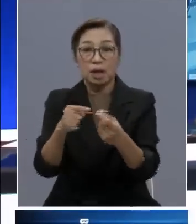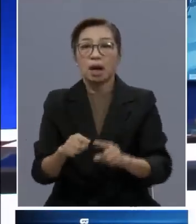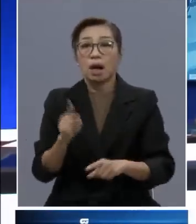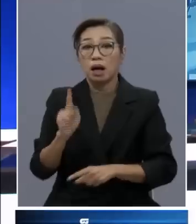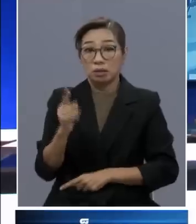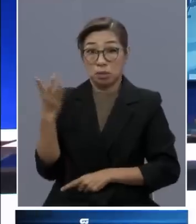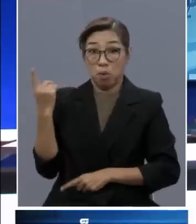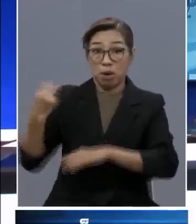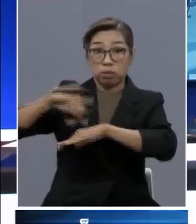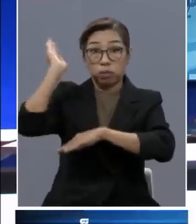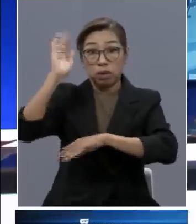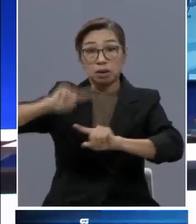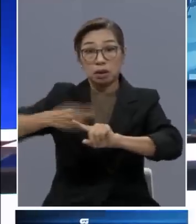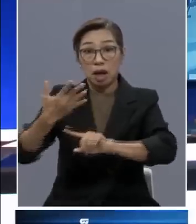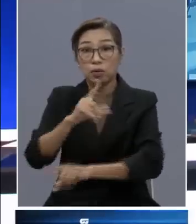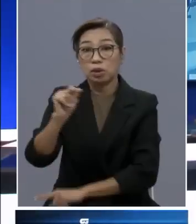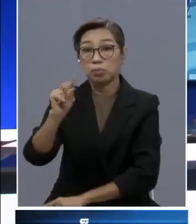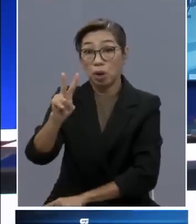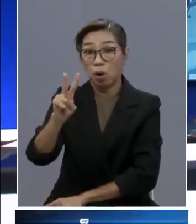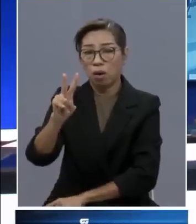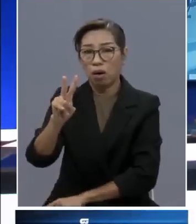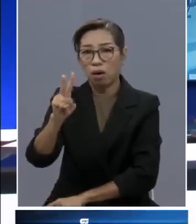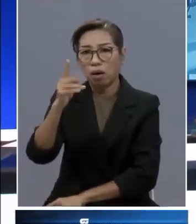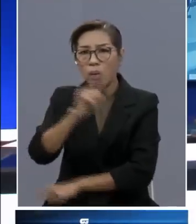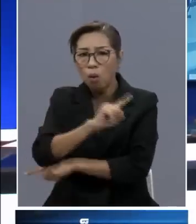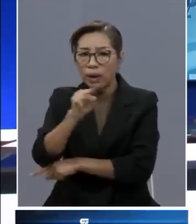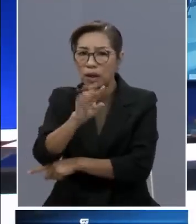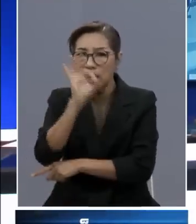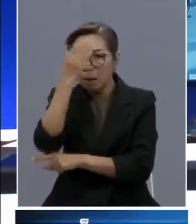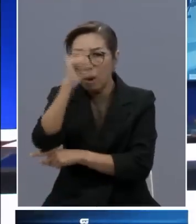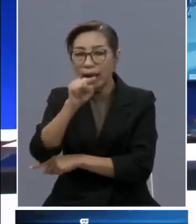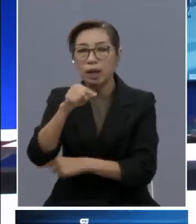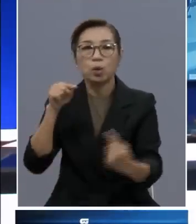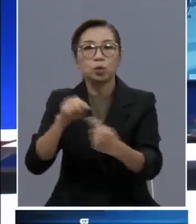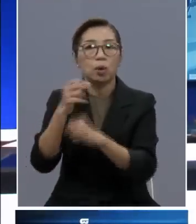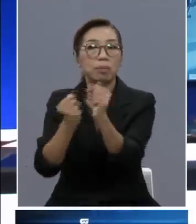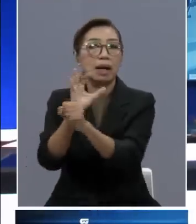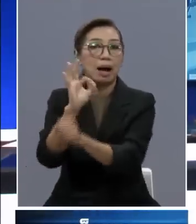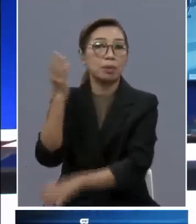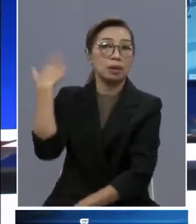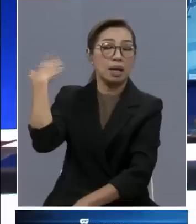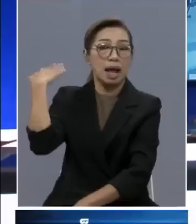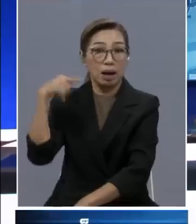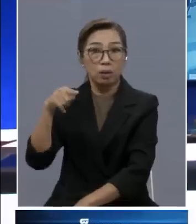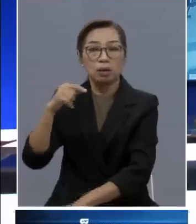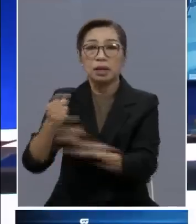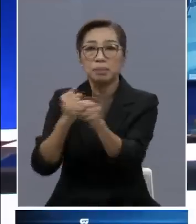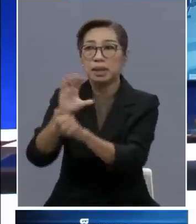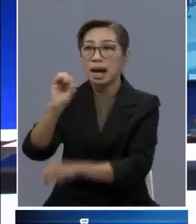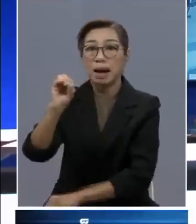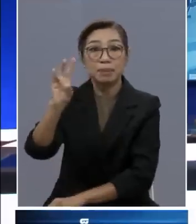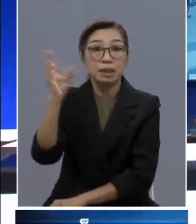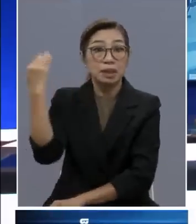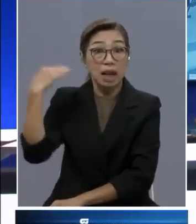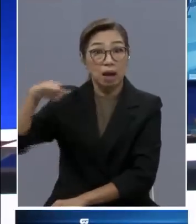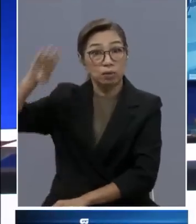นี่ย22พฤษภาคมเนี่ยมันก็ไปตรงกับ9ปีของการรัฐประหารเมื่อปี57ด้วยทั้งวันแล้วจริงๆก็เวลาด้ว